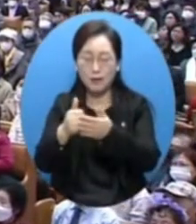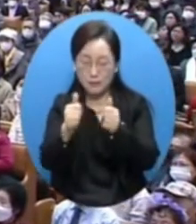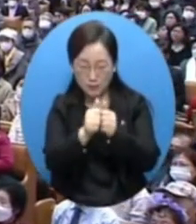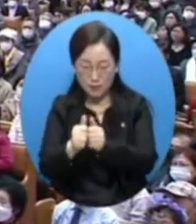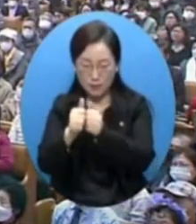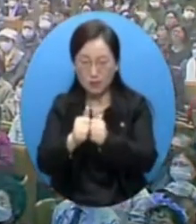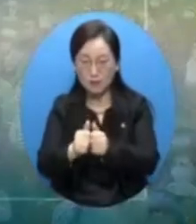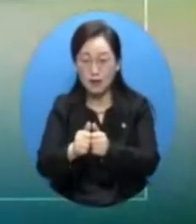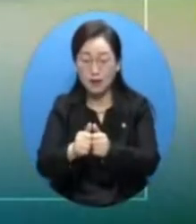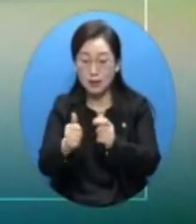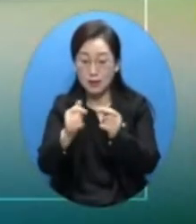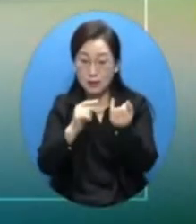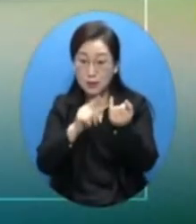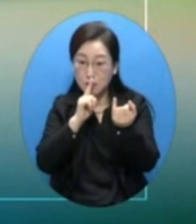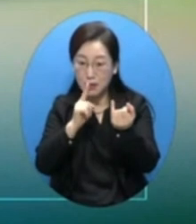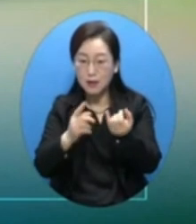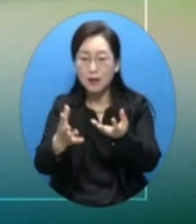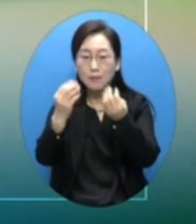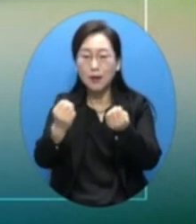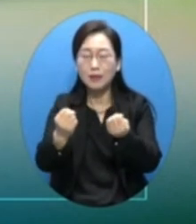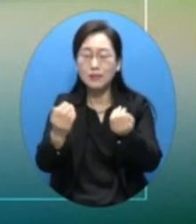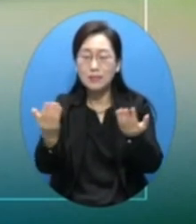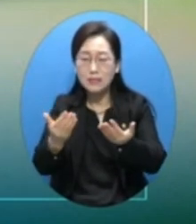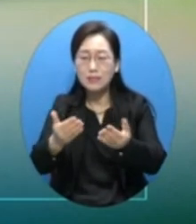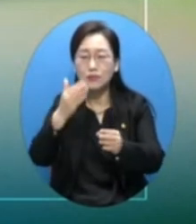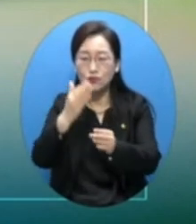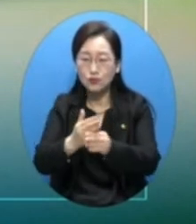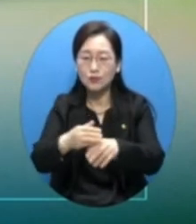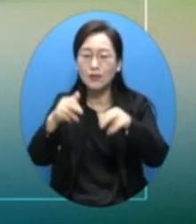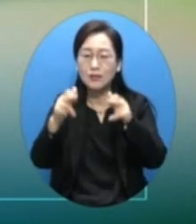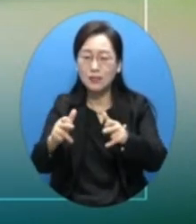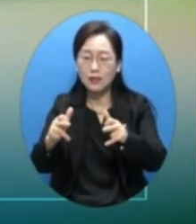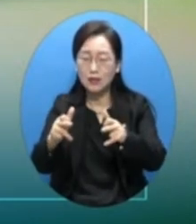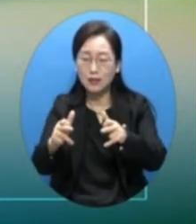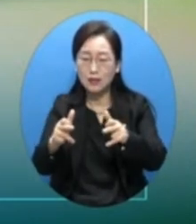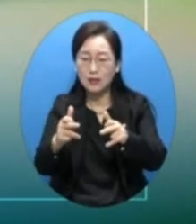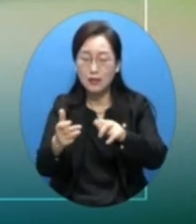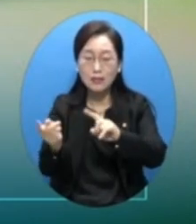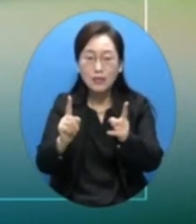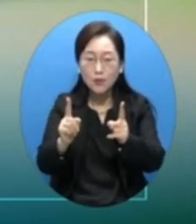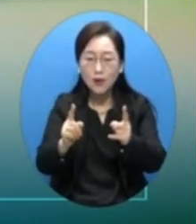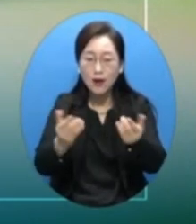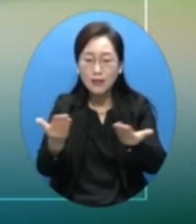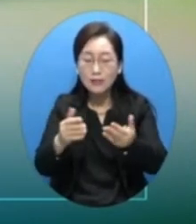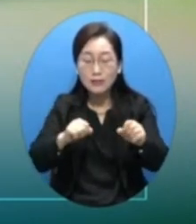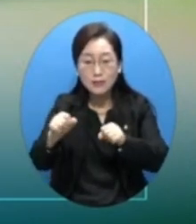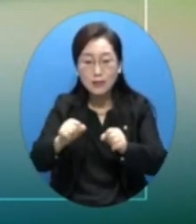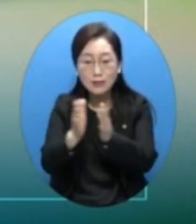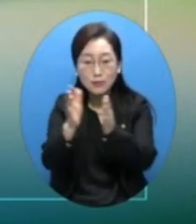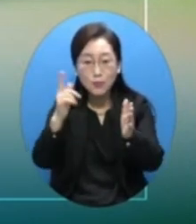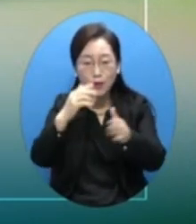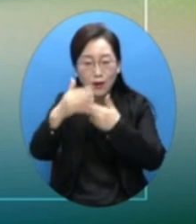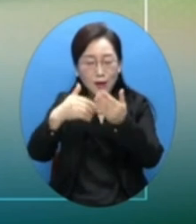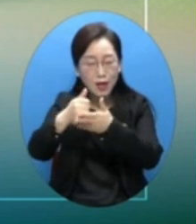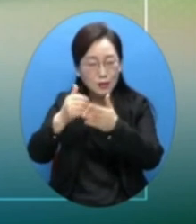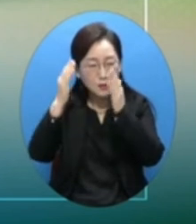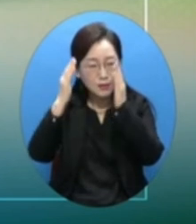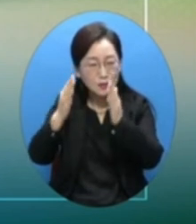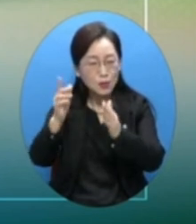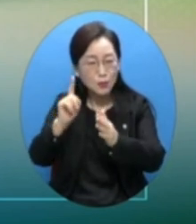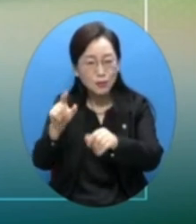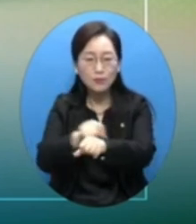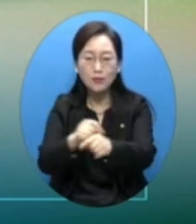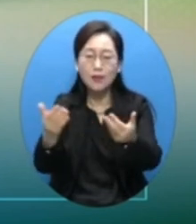많은 사역 가운데 제가 특수 목회인 장애인 재활 사역을 시작한 이유는 하나님을 향한 무언가 특별한 일을 해야 한다는